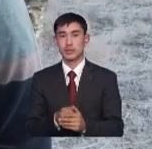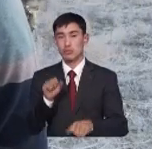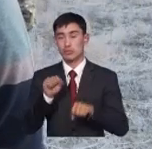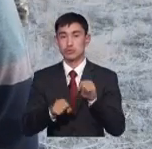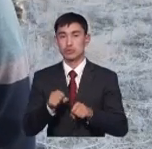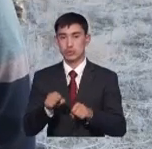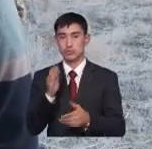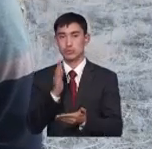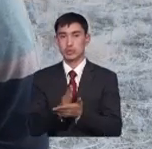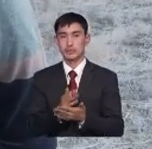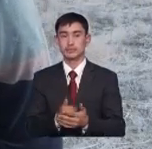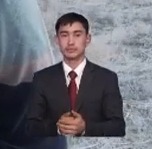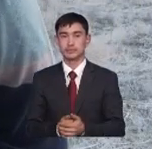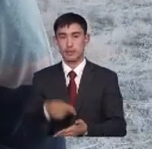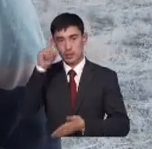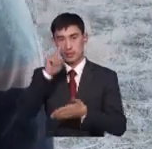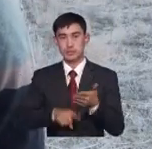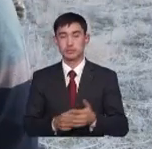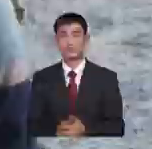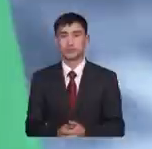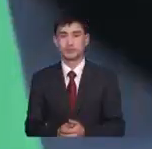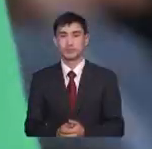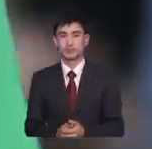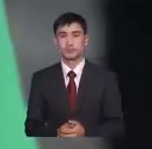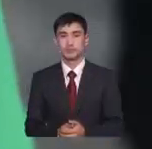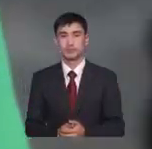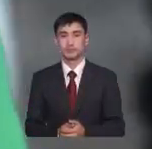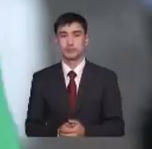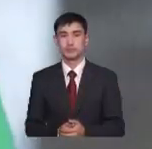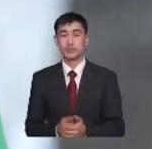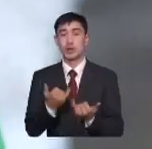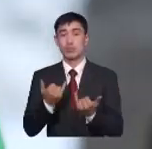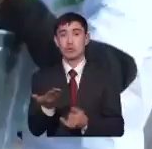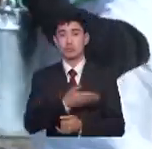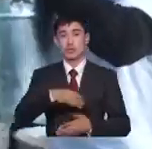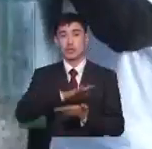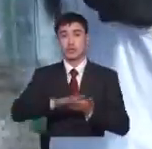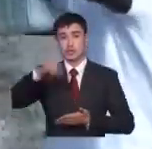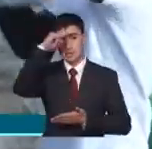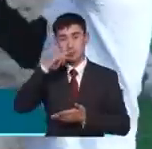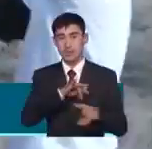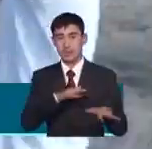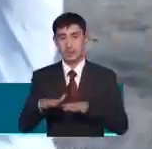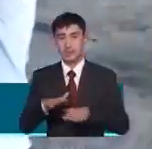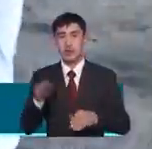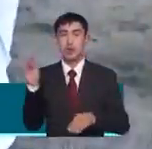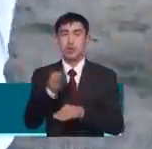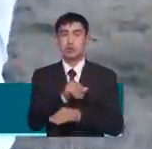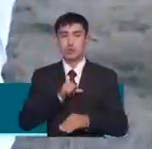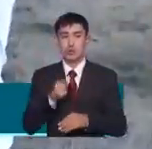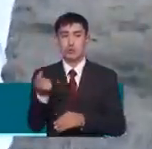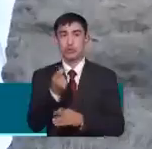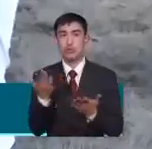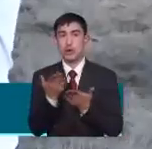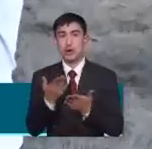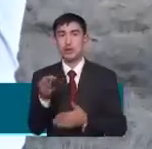мүмкіндік беретініне біз айқын сенеміз. Бүгін біз Таза Қазақстан акциясына үлес қосып, тұқымның